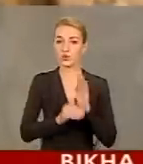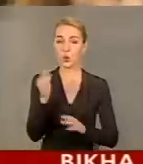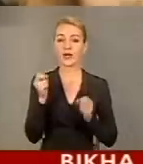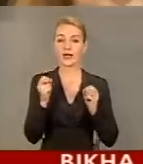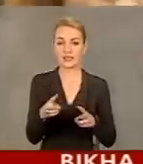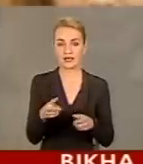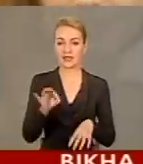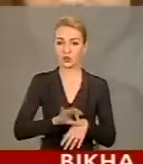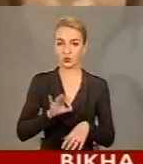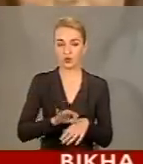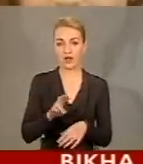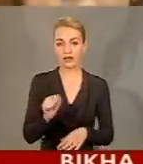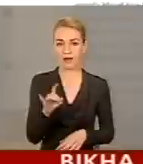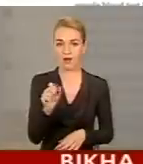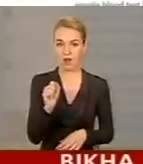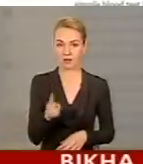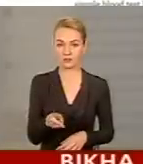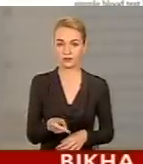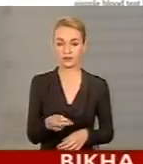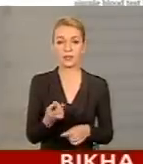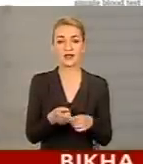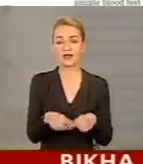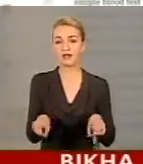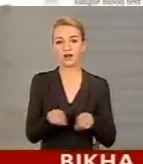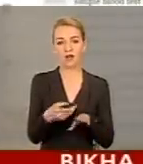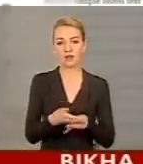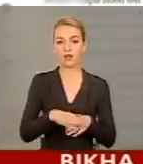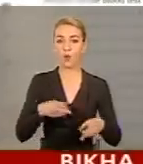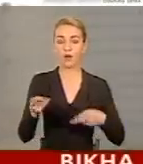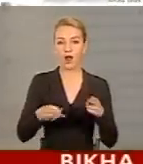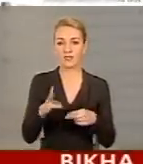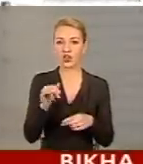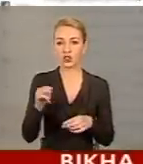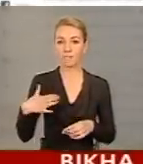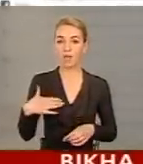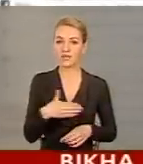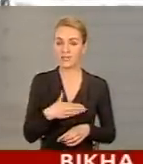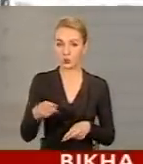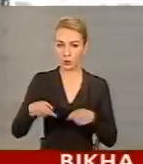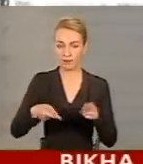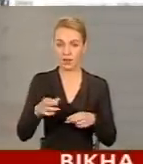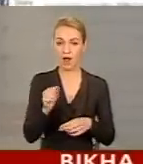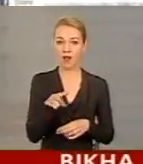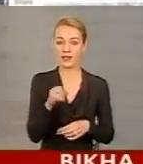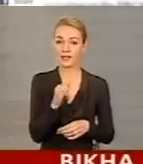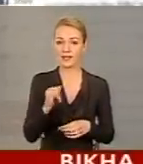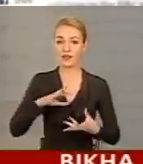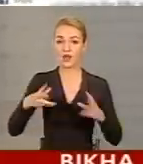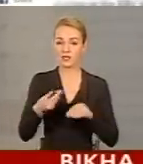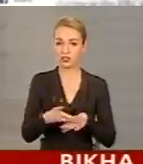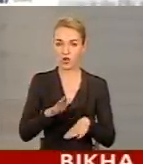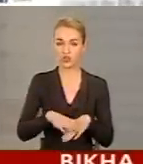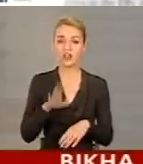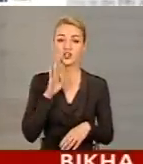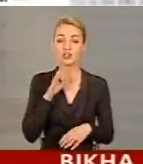ризик нездужання на рак. Це не така складна операція, ніж мастектомія, але її наслідки тяжчі. Жінка опиняється